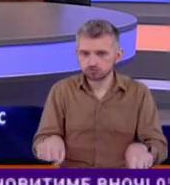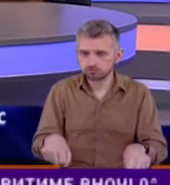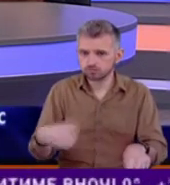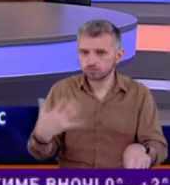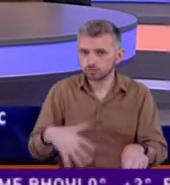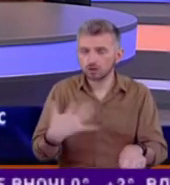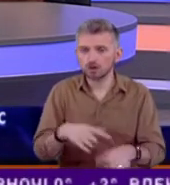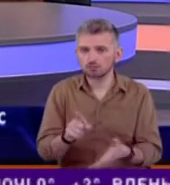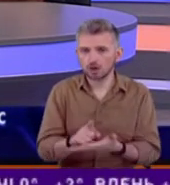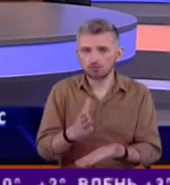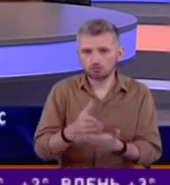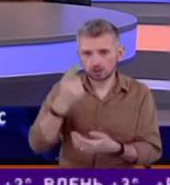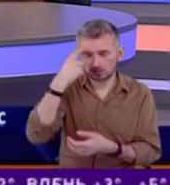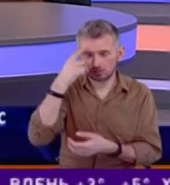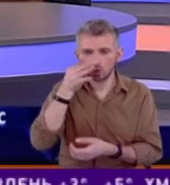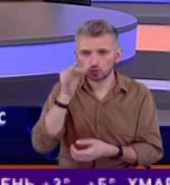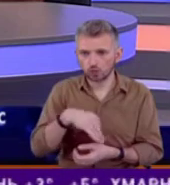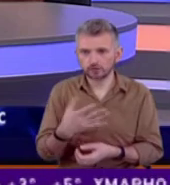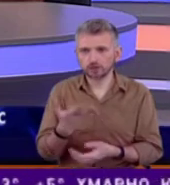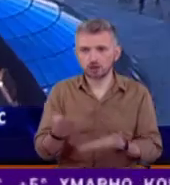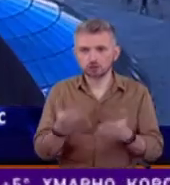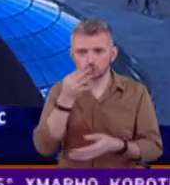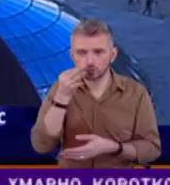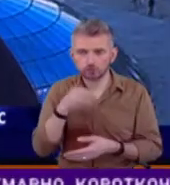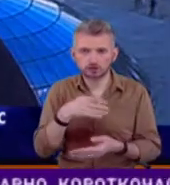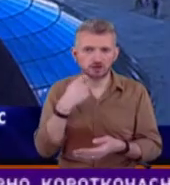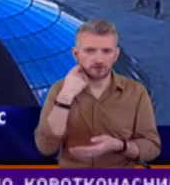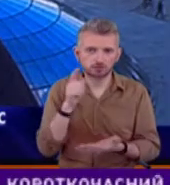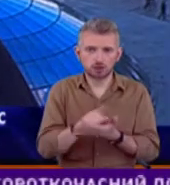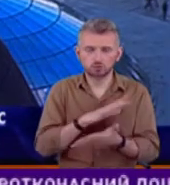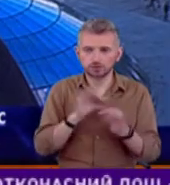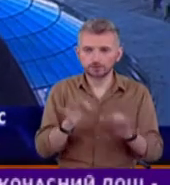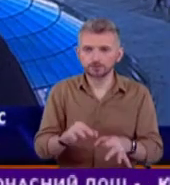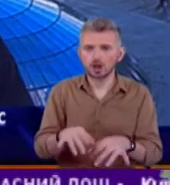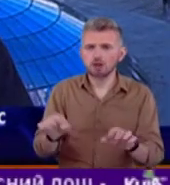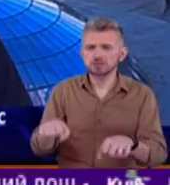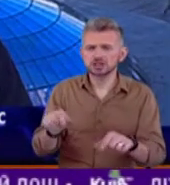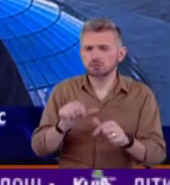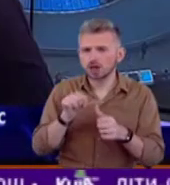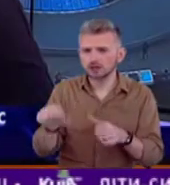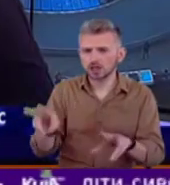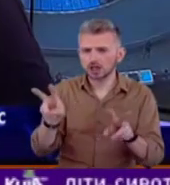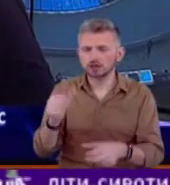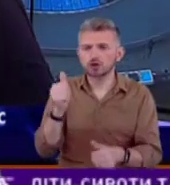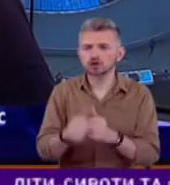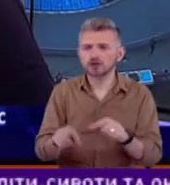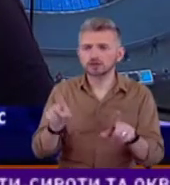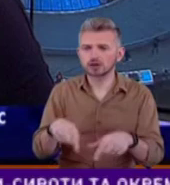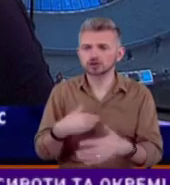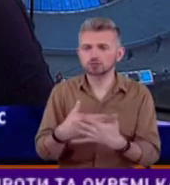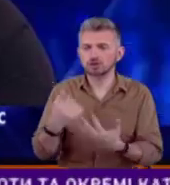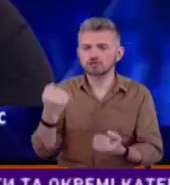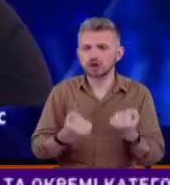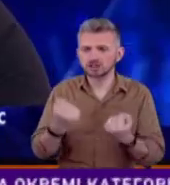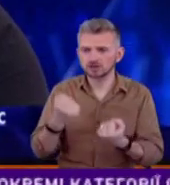досвід, клепку в голові, а якщо досвід, то це вік якийсь, то повинен якось адекватно на це по мотоциклам взагалі окрема тема, тому що часто навіть, наприклад,